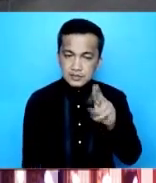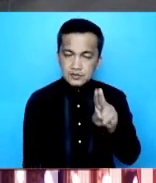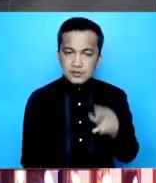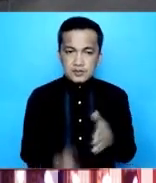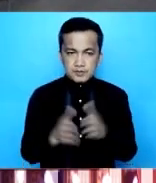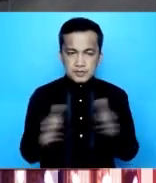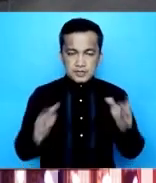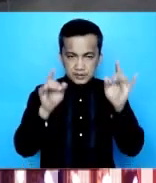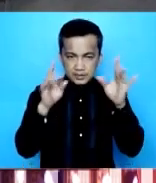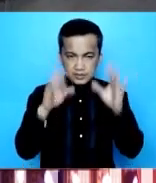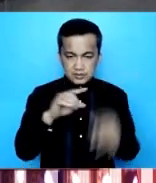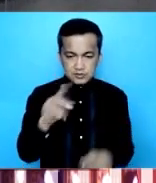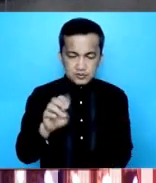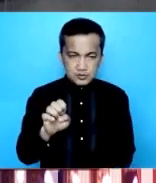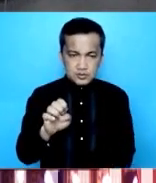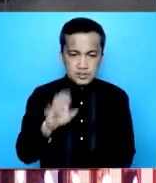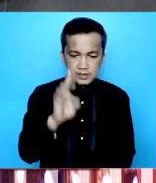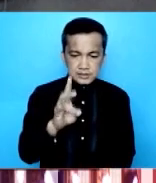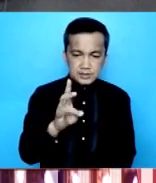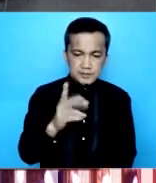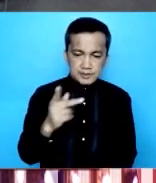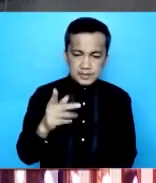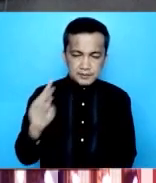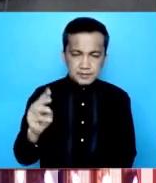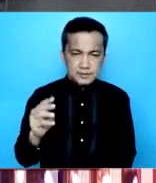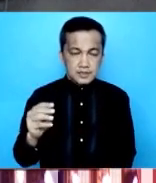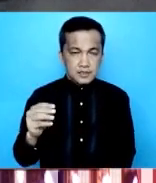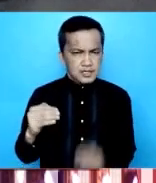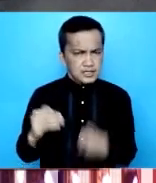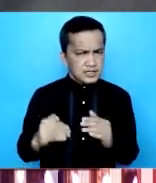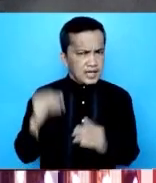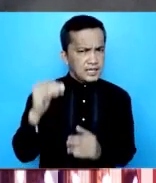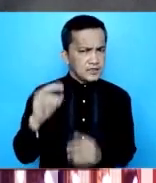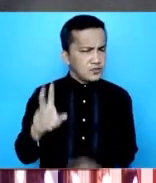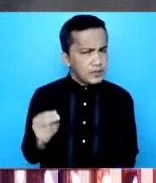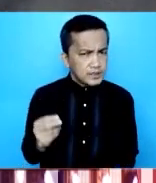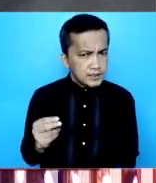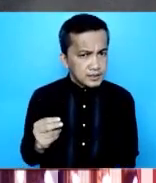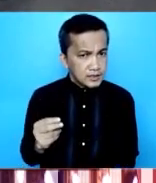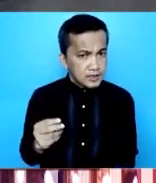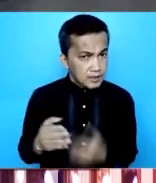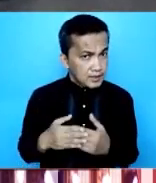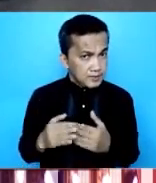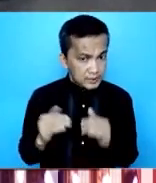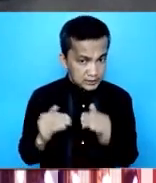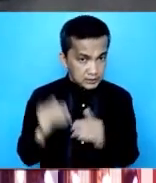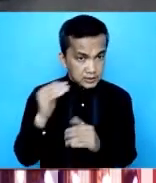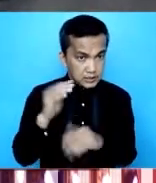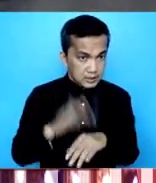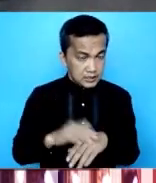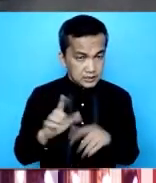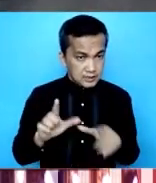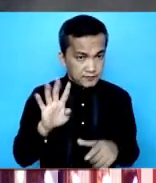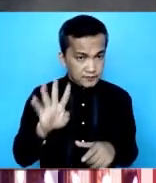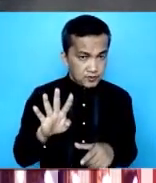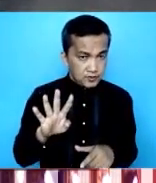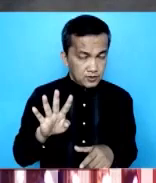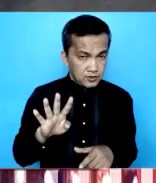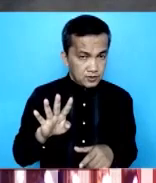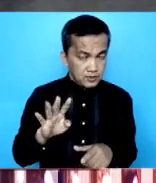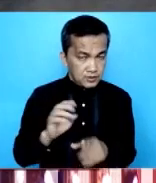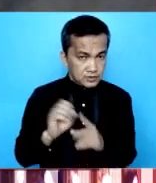zone to 7 kilometers. Ano? Iaangat kailan? O malapit na hubang iangat sa alert level 4 ang status ng Bulkang